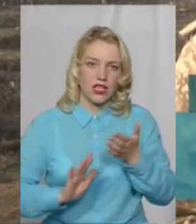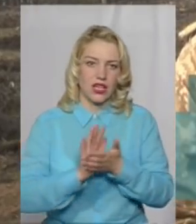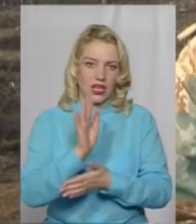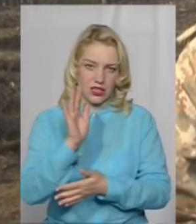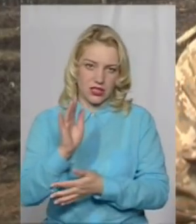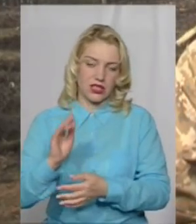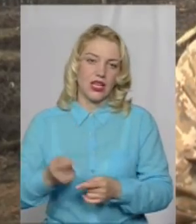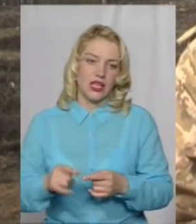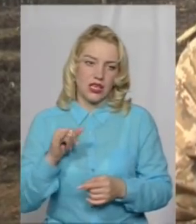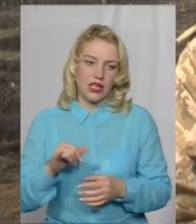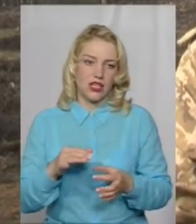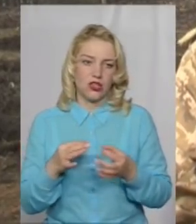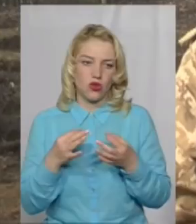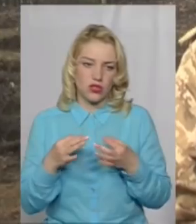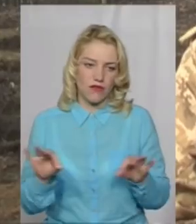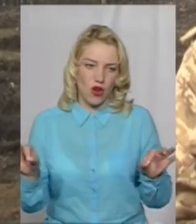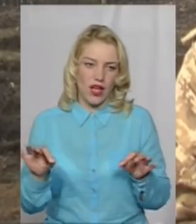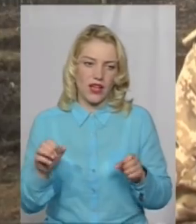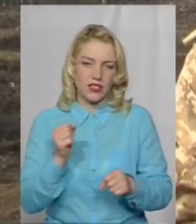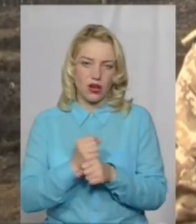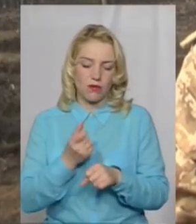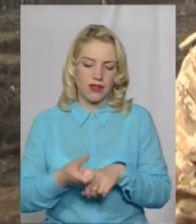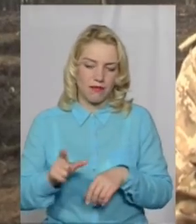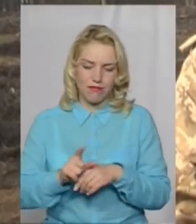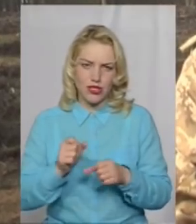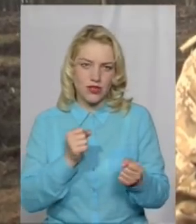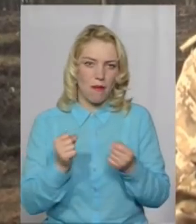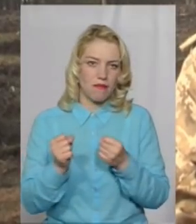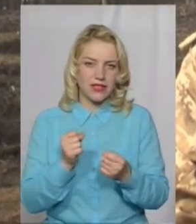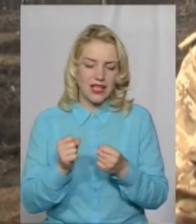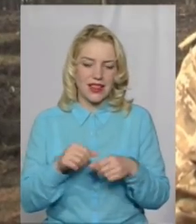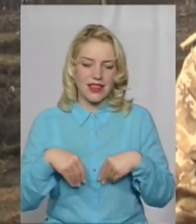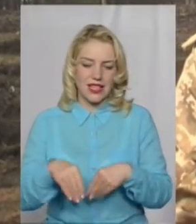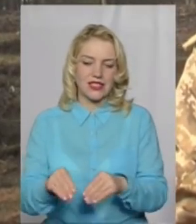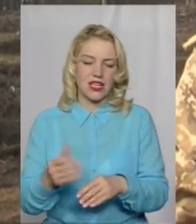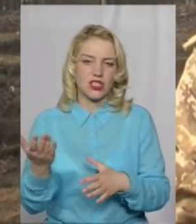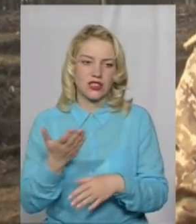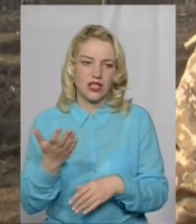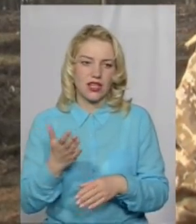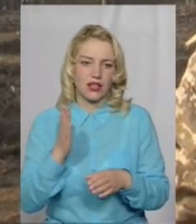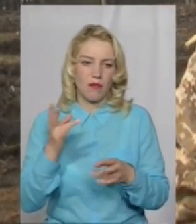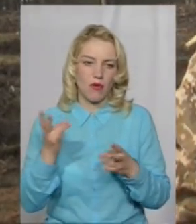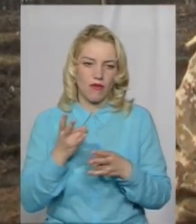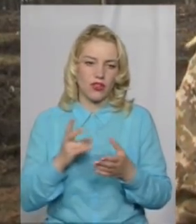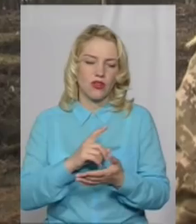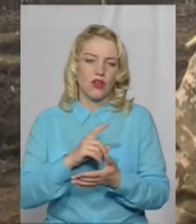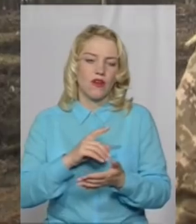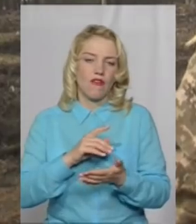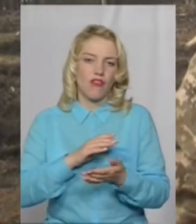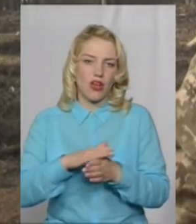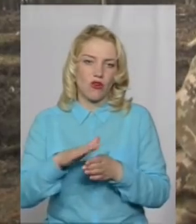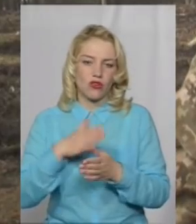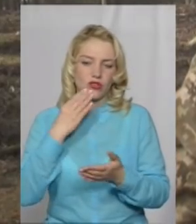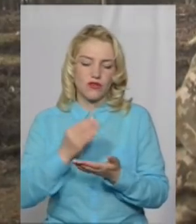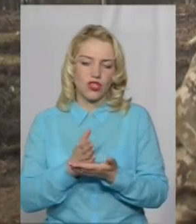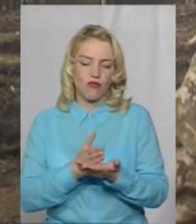дозволяє зробити більш стійкіші насадження, яке в повній мірі виконувати свої функції основні –